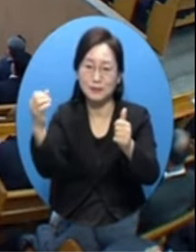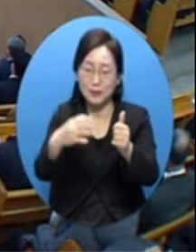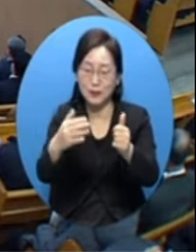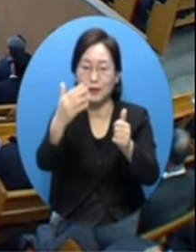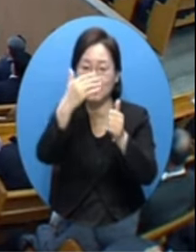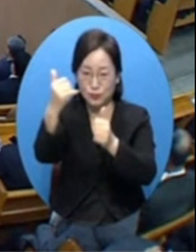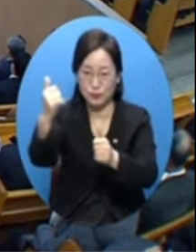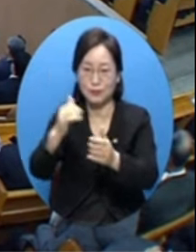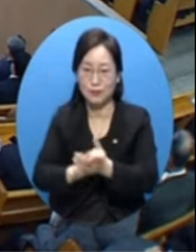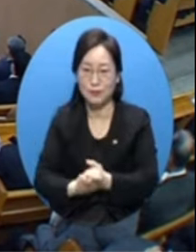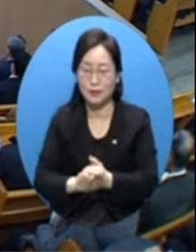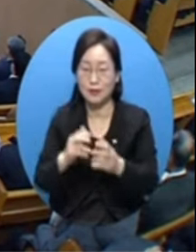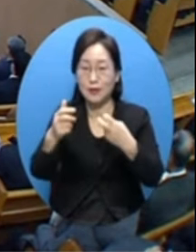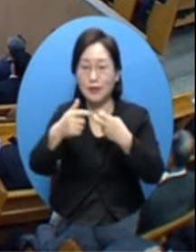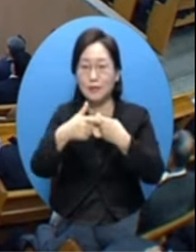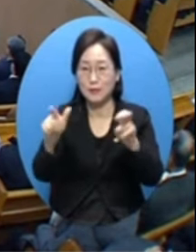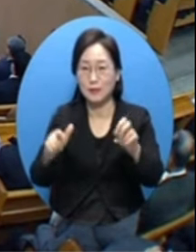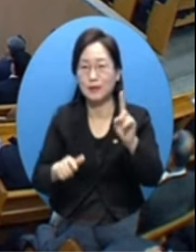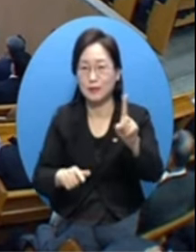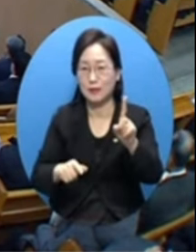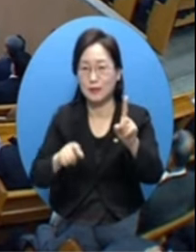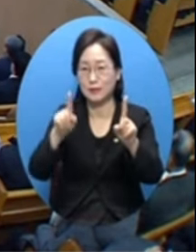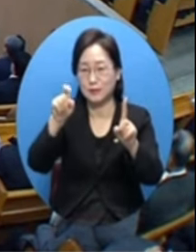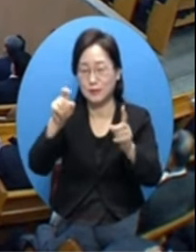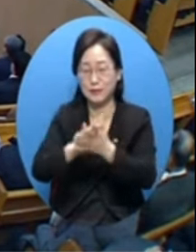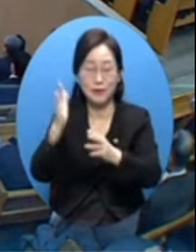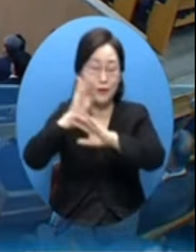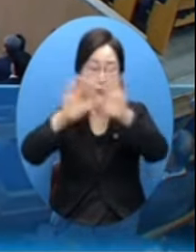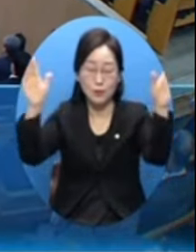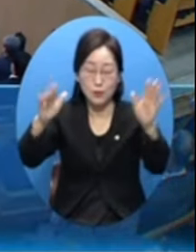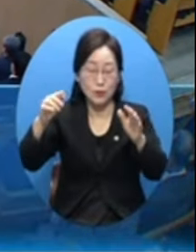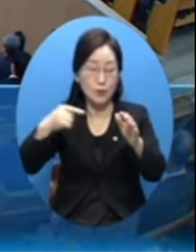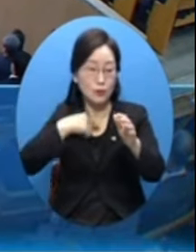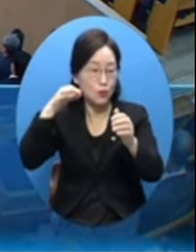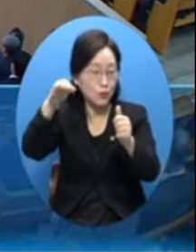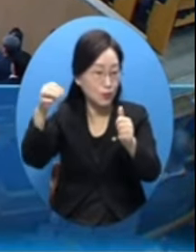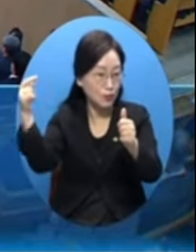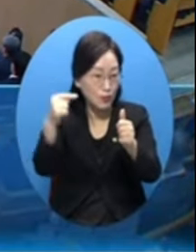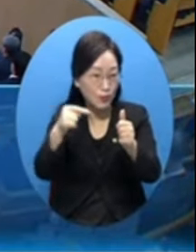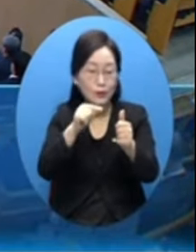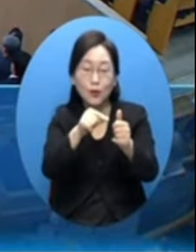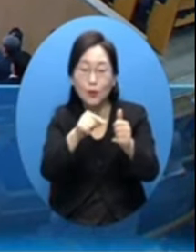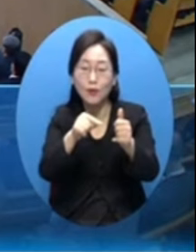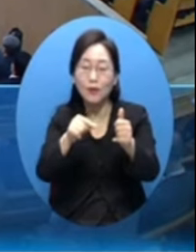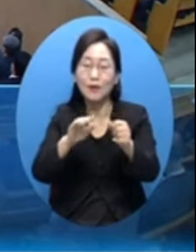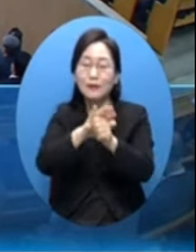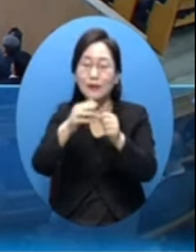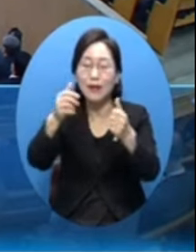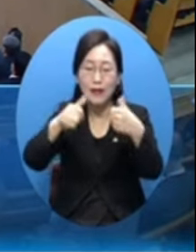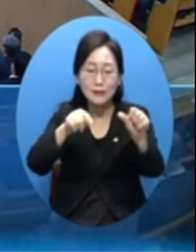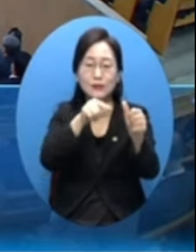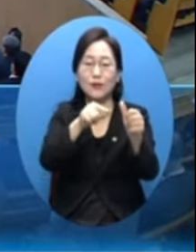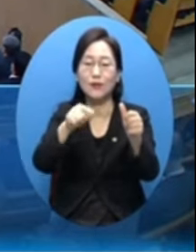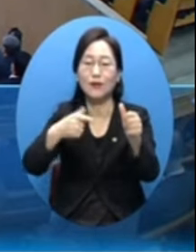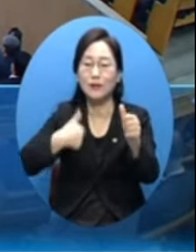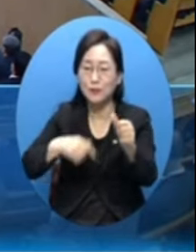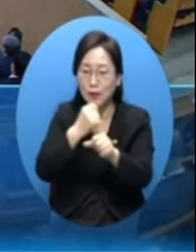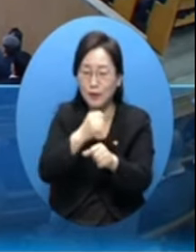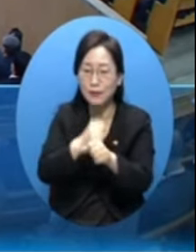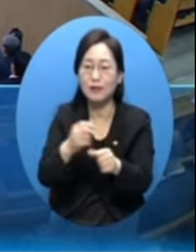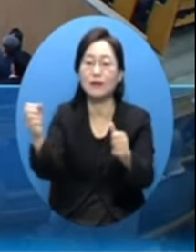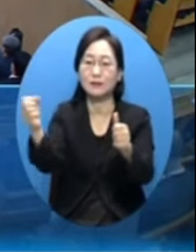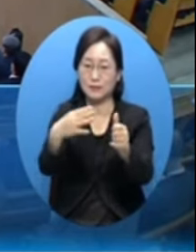부르셨습니다 마가복음 1장 11절입니다 로부터 소리가 나기를 너는 내 사랑하는 아들이라 내가 너를 기뻐하노라